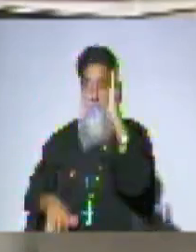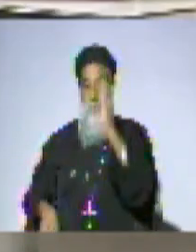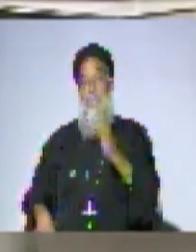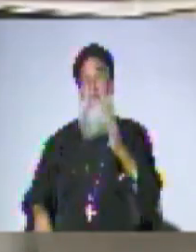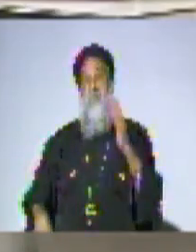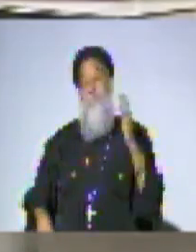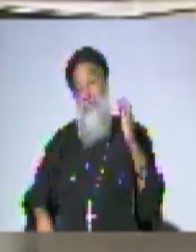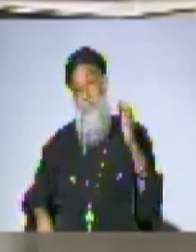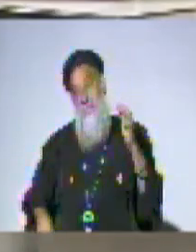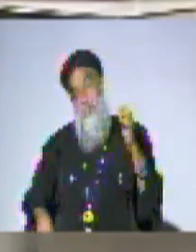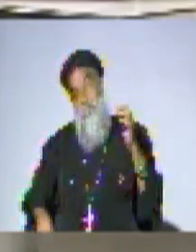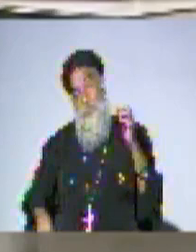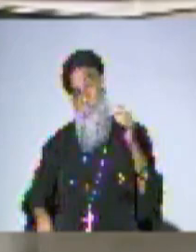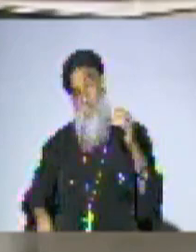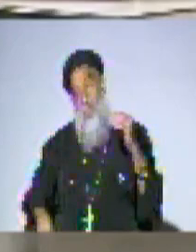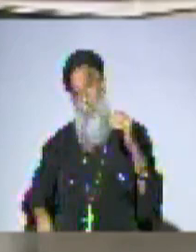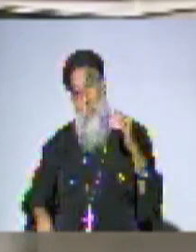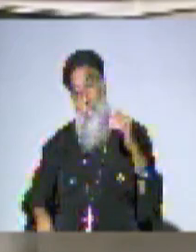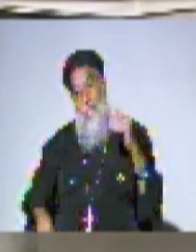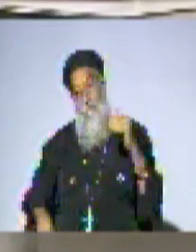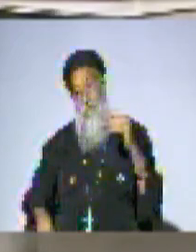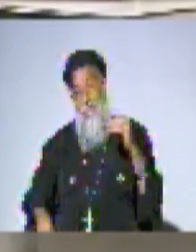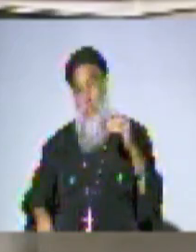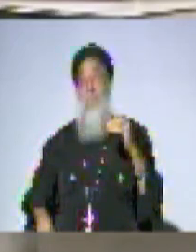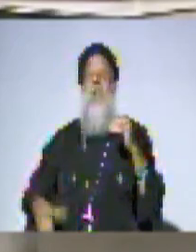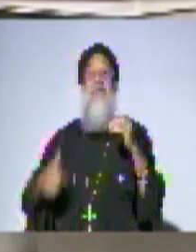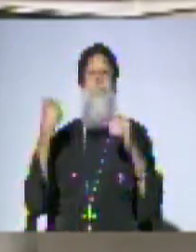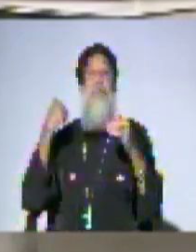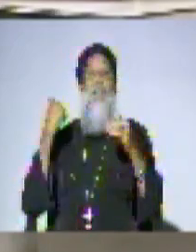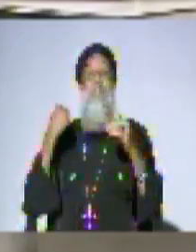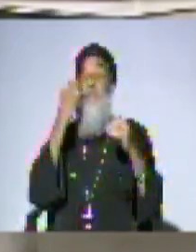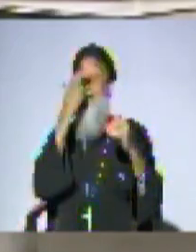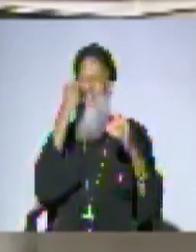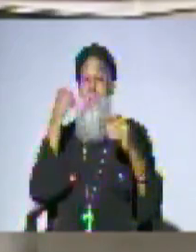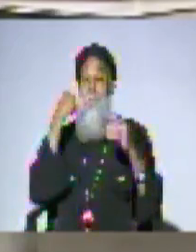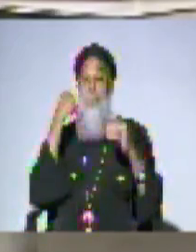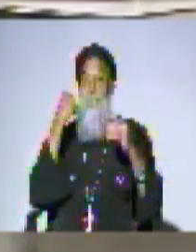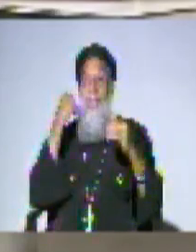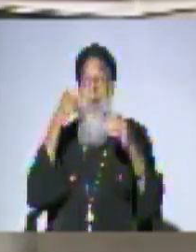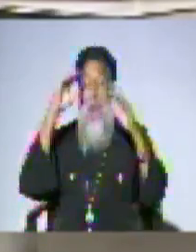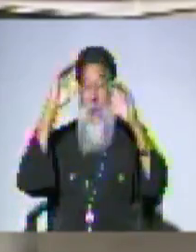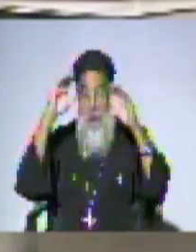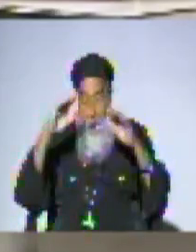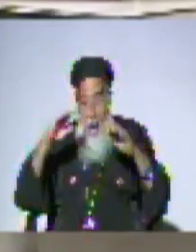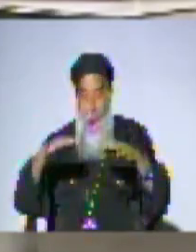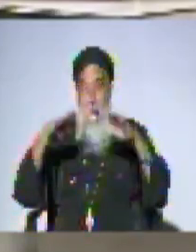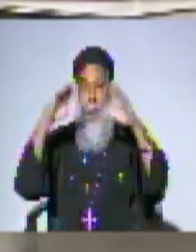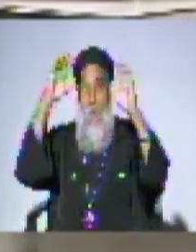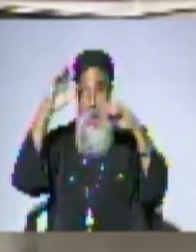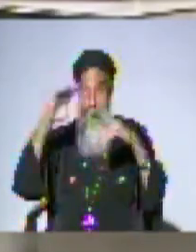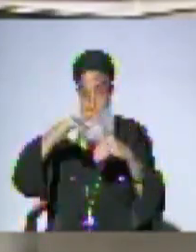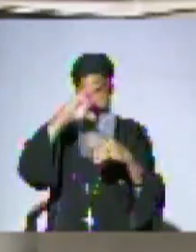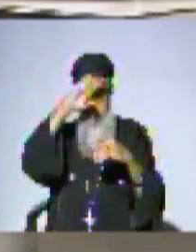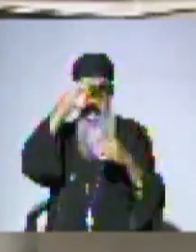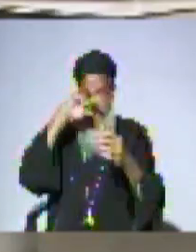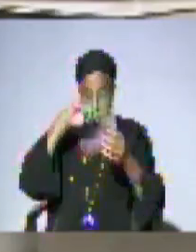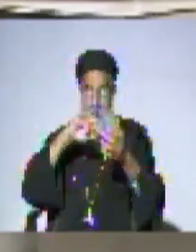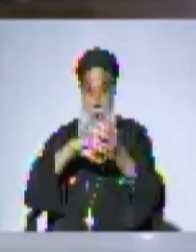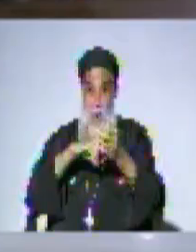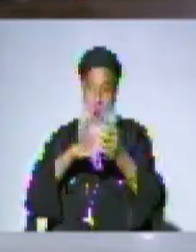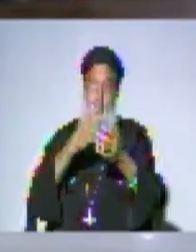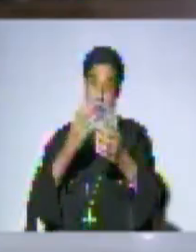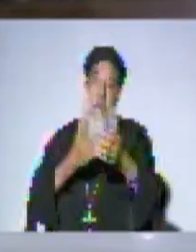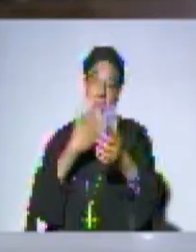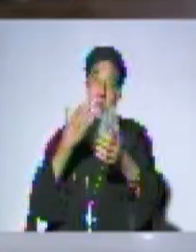ساعات في الوثنية كانوا ناس الشيطان يعمل من خلالهم معجزة، بس